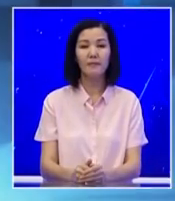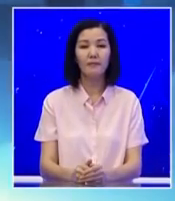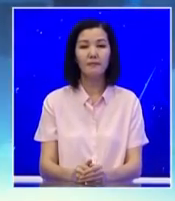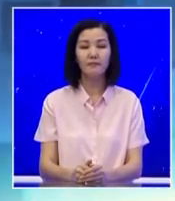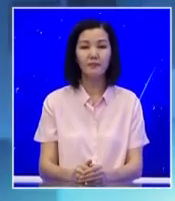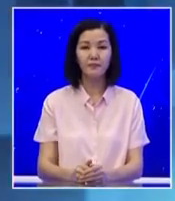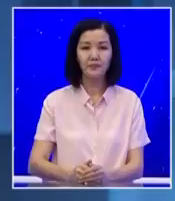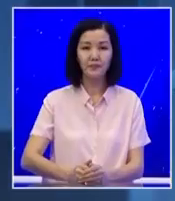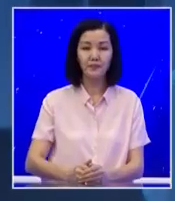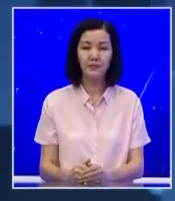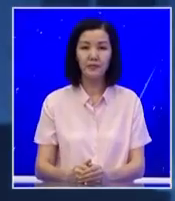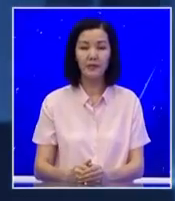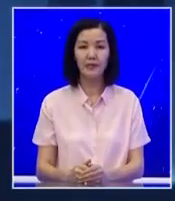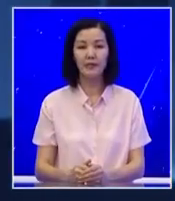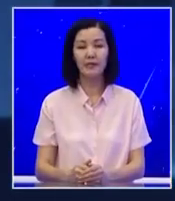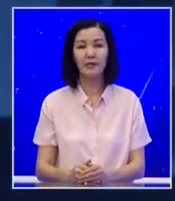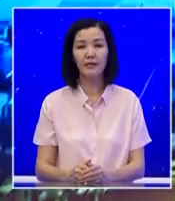Байбосынов, Жетісу телеарнасы.